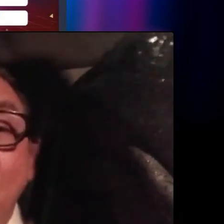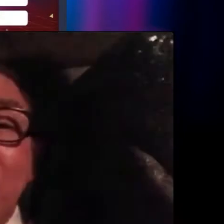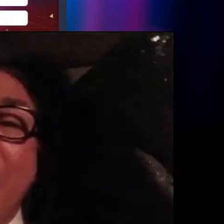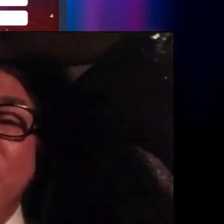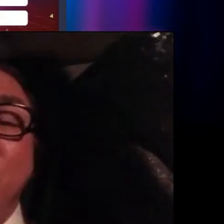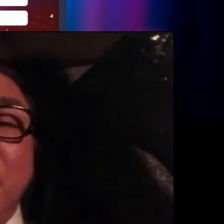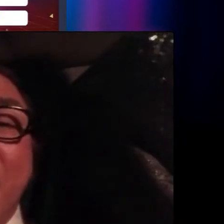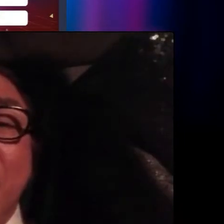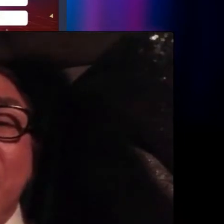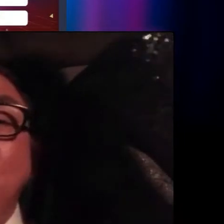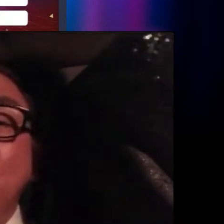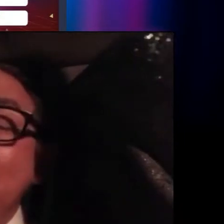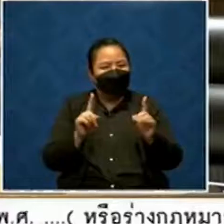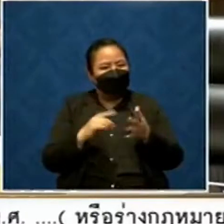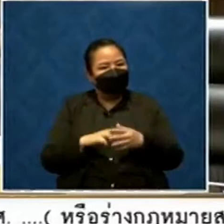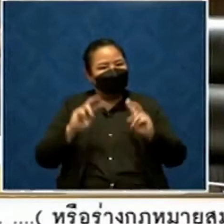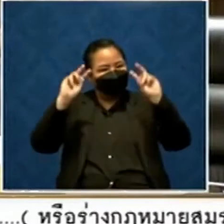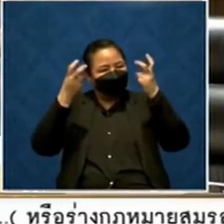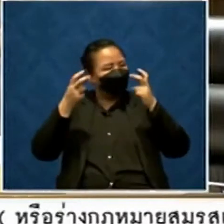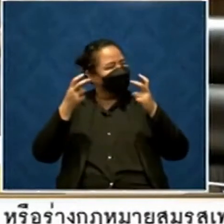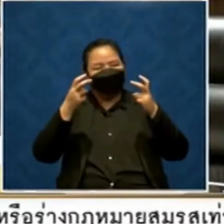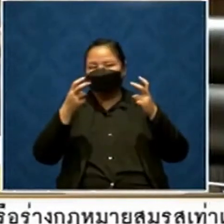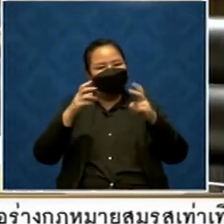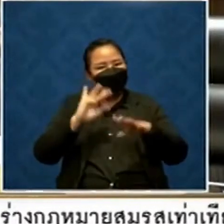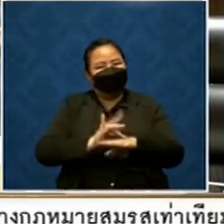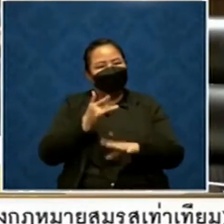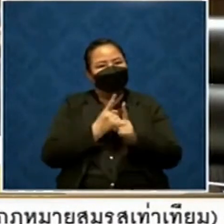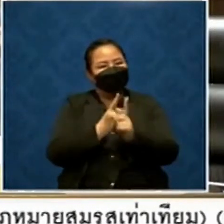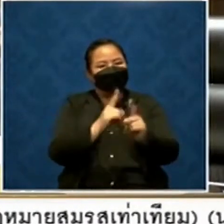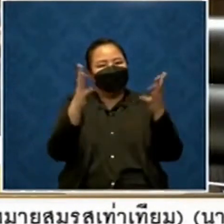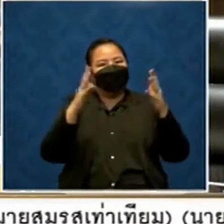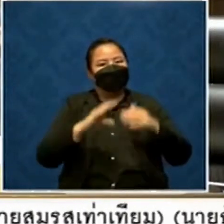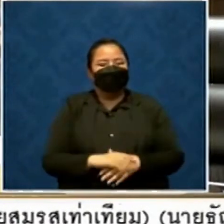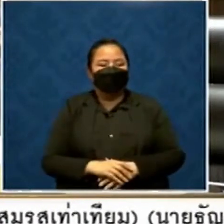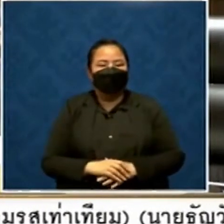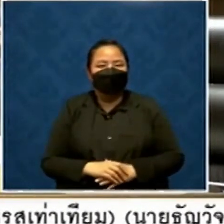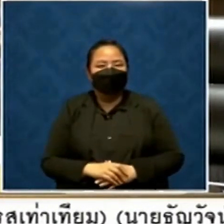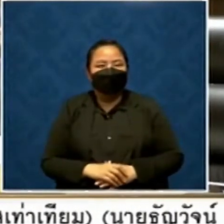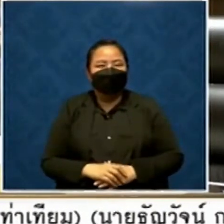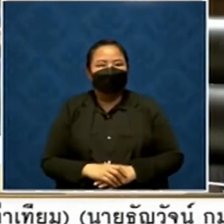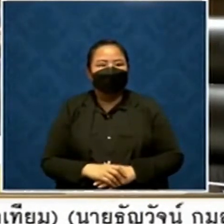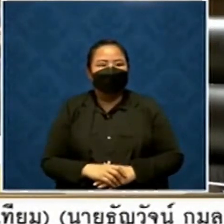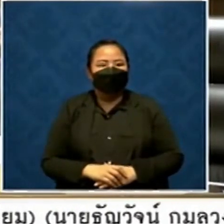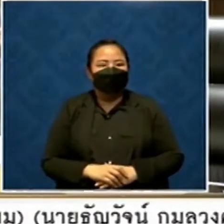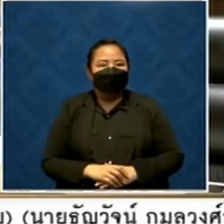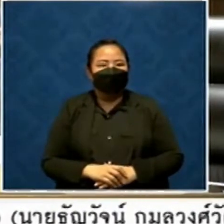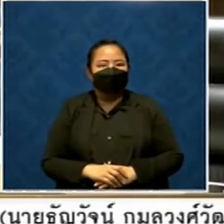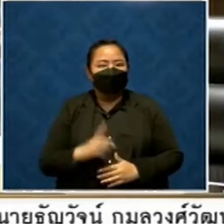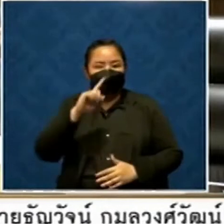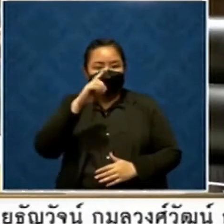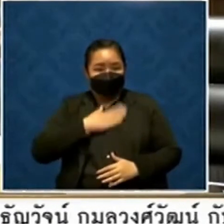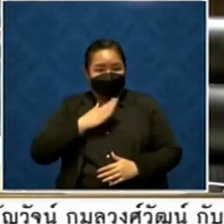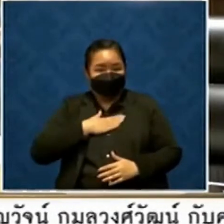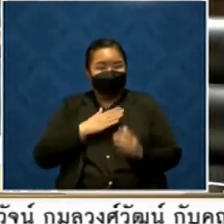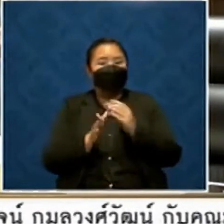กใกล้คุณเนี่ยคุณยังไม่เห็นเขาว่ามีลมหายใจเป็นวิทยาศาสตร์เลยอันนี้คือสิ่งที่พูดตรงนี้เพราะเราจะบอกว่าเอ้ย